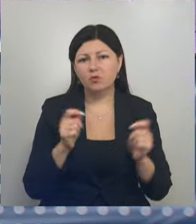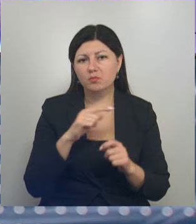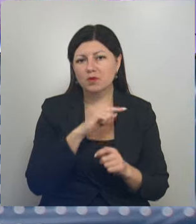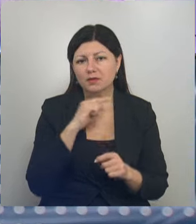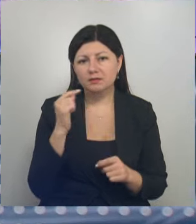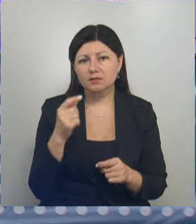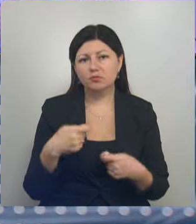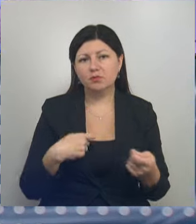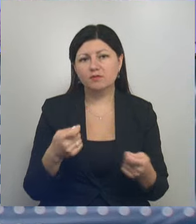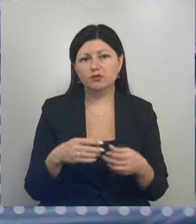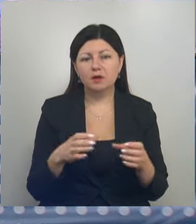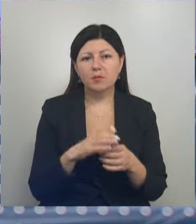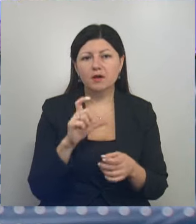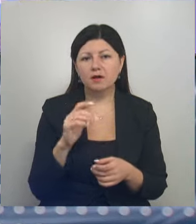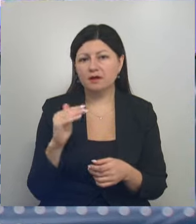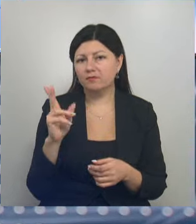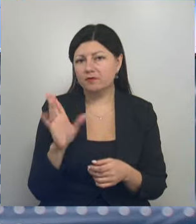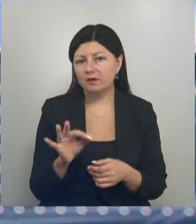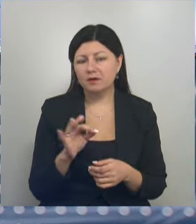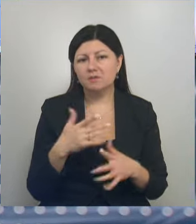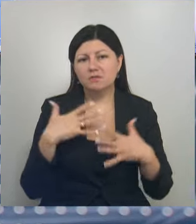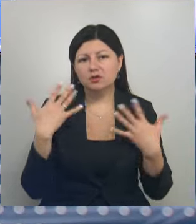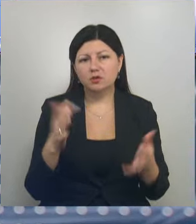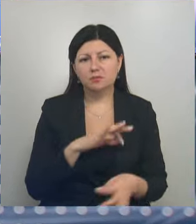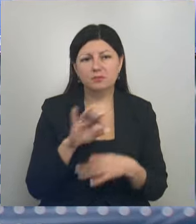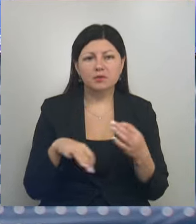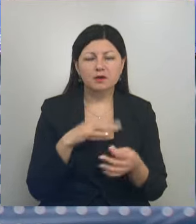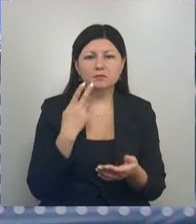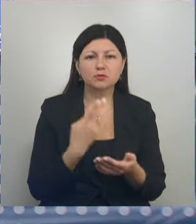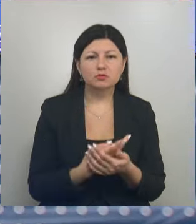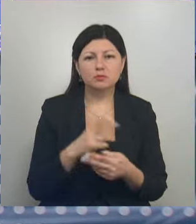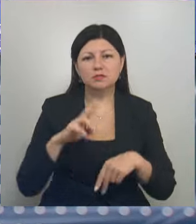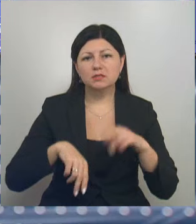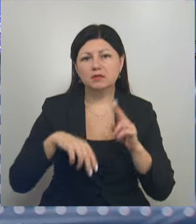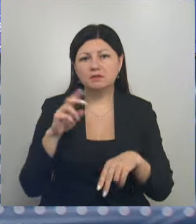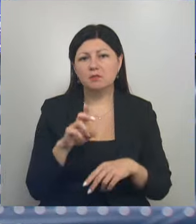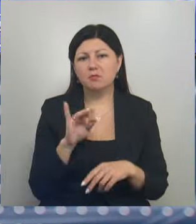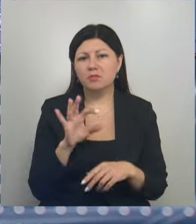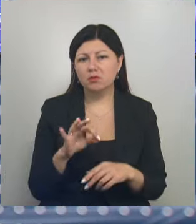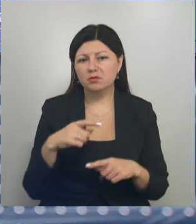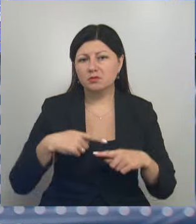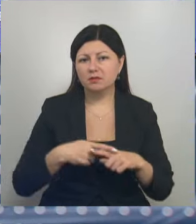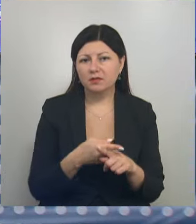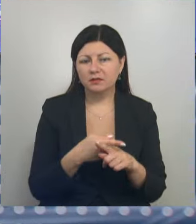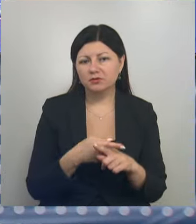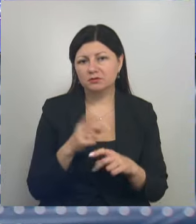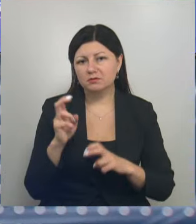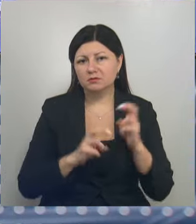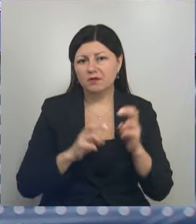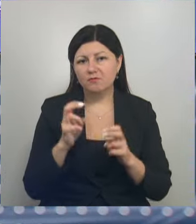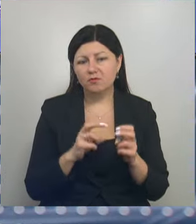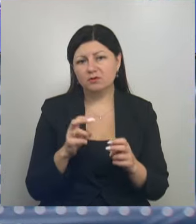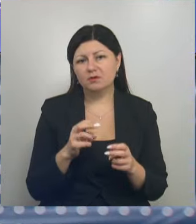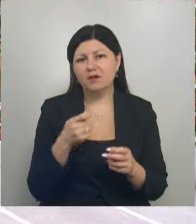с управляющей компанией «ЭВКО». Масштабный проект предусматривает строительство биотехнологического завода кормовых ферментов в